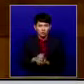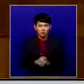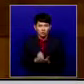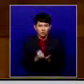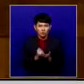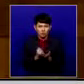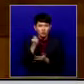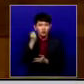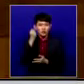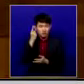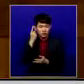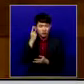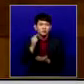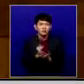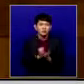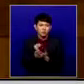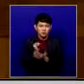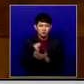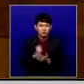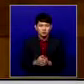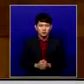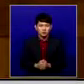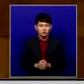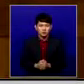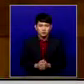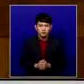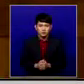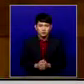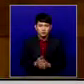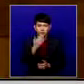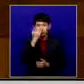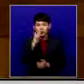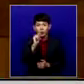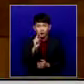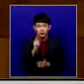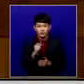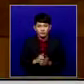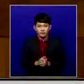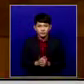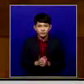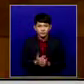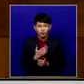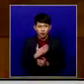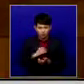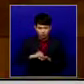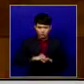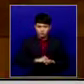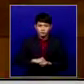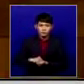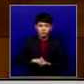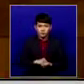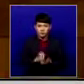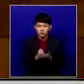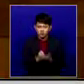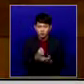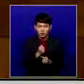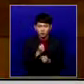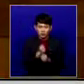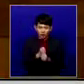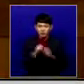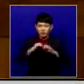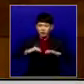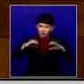เข้าใจกันให้ถูกต้องเพราะว่าเรายังจะต้องร่วมมือกันระหว่างรัฐบาลกับสภา